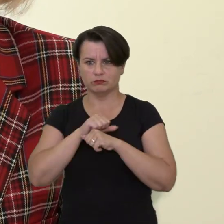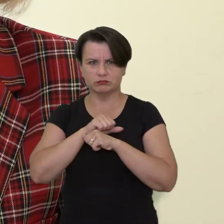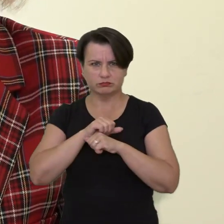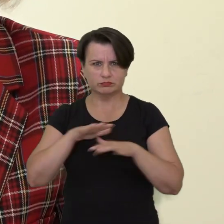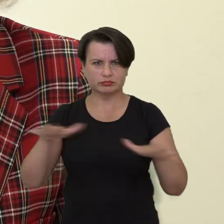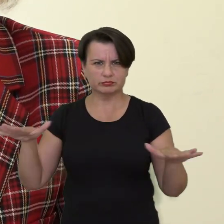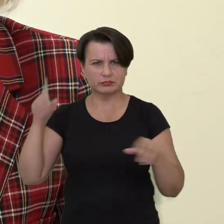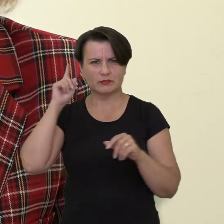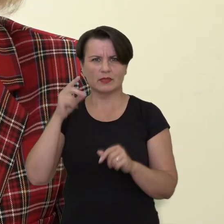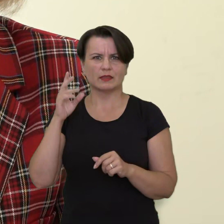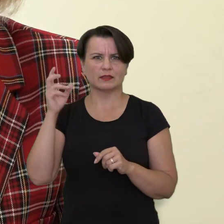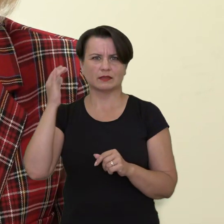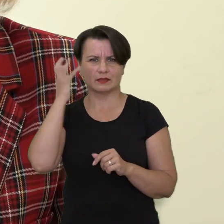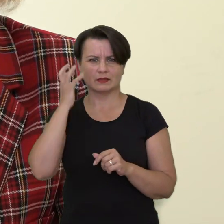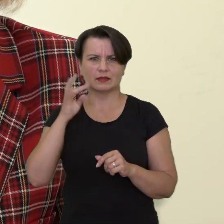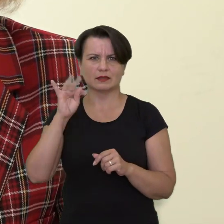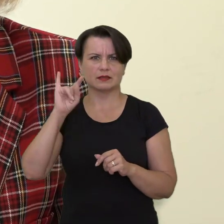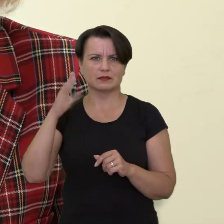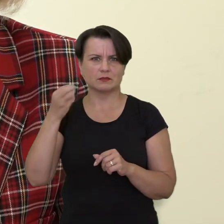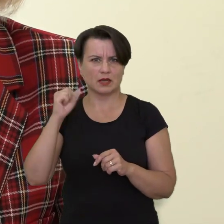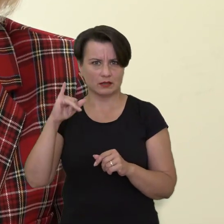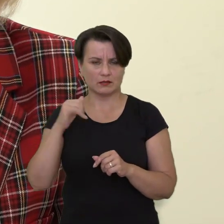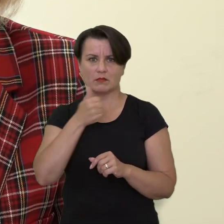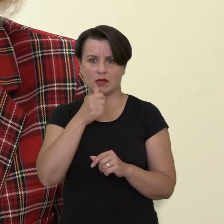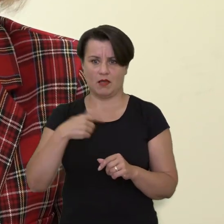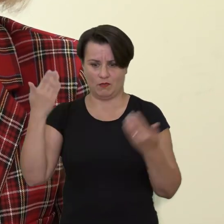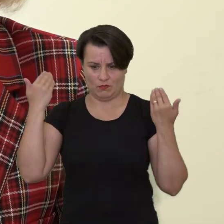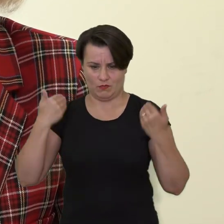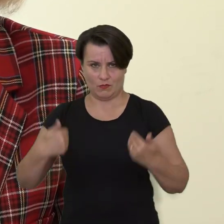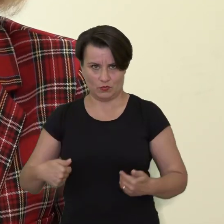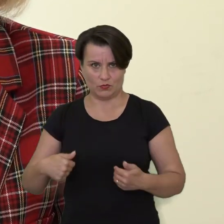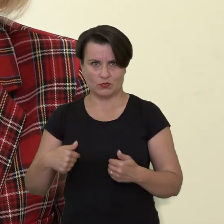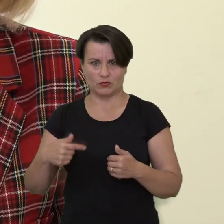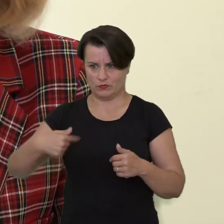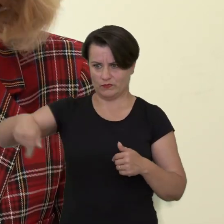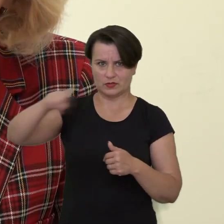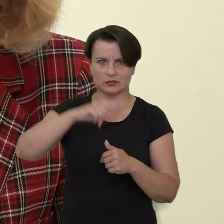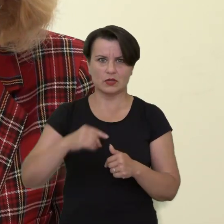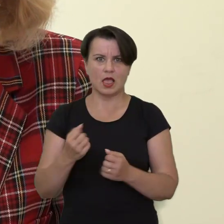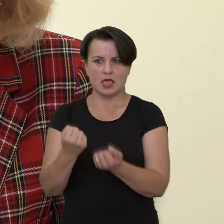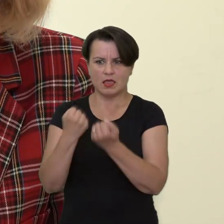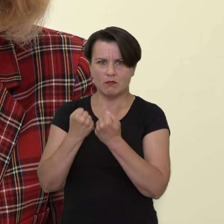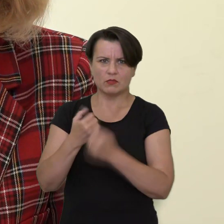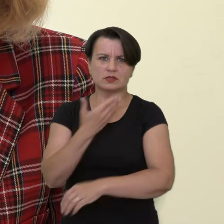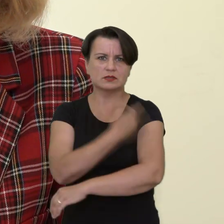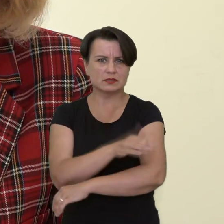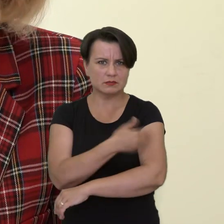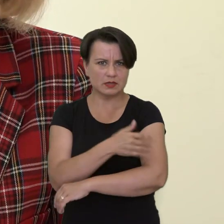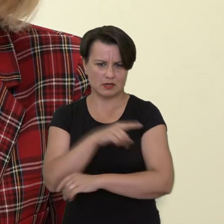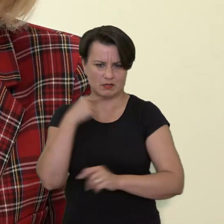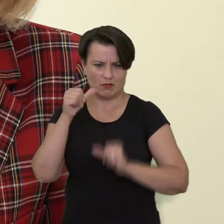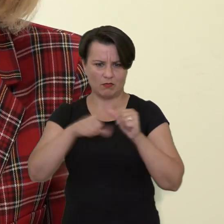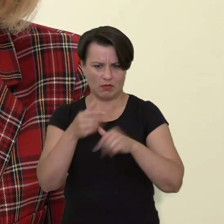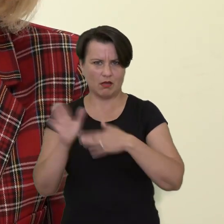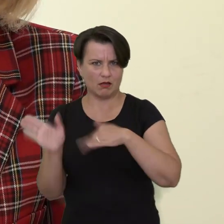mūsų antikūnių titras mažėja bėgant metams. Ir netgi jeigu mes buvom skiepyti vaikystėje nuo daugelio lygų,